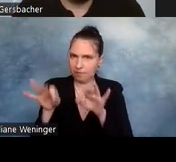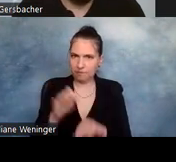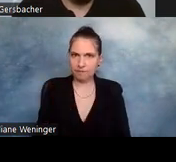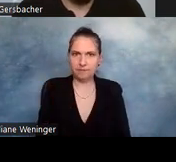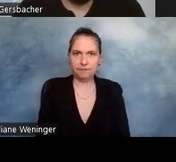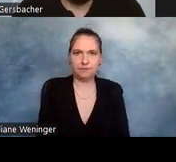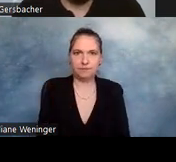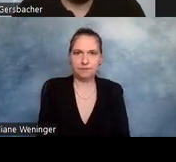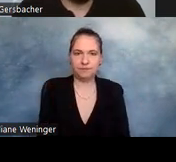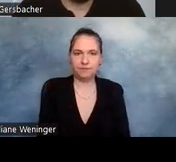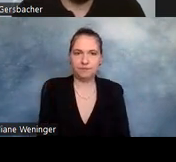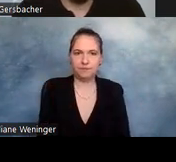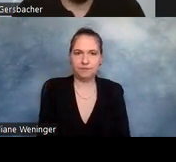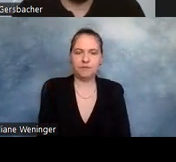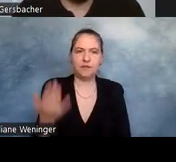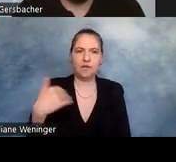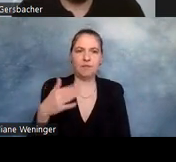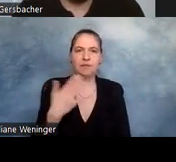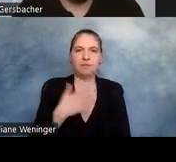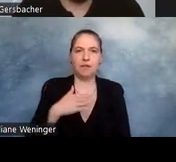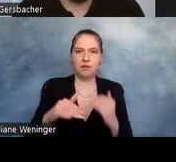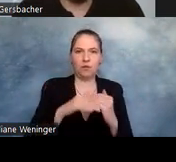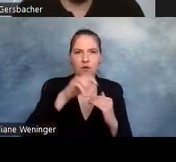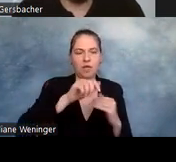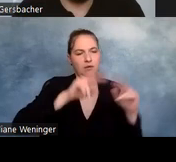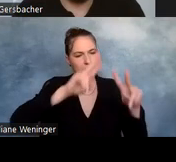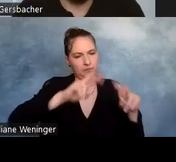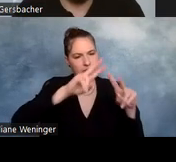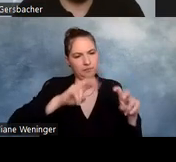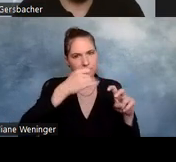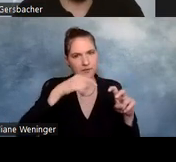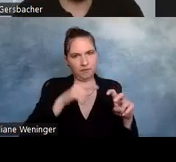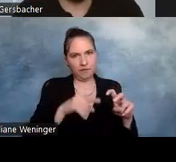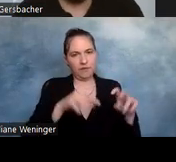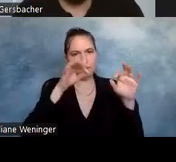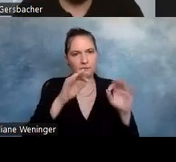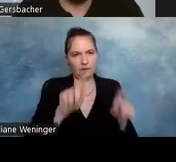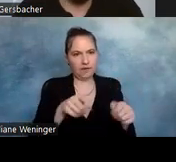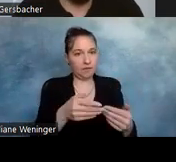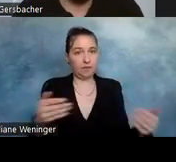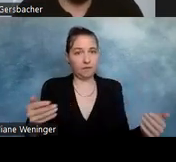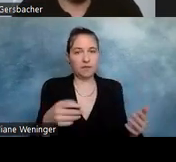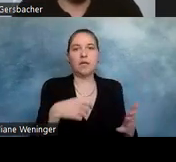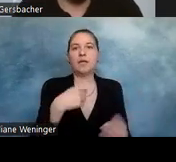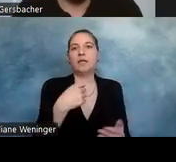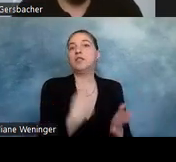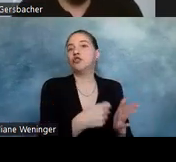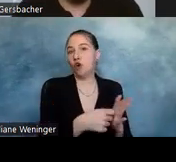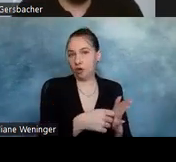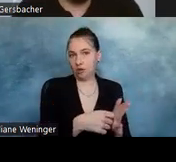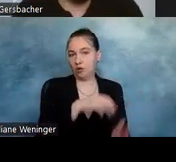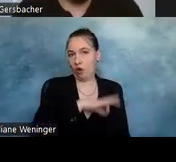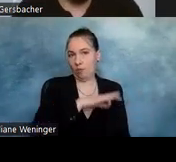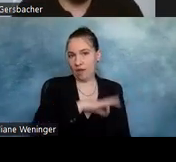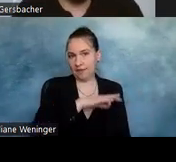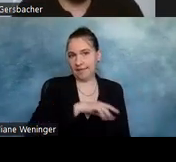hat eben auch, mein damaliger Kollege hat es mal ein bisschen untersucht. Und im Prinzip kam er dann drauf, dass diese teuren kommerziellen Tools, wo